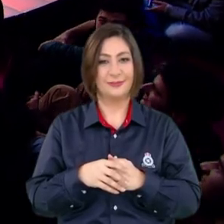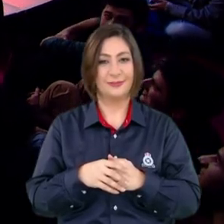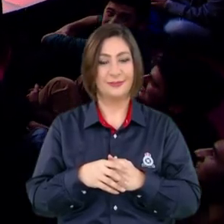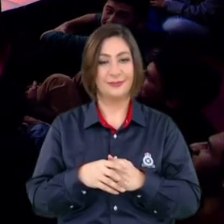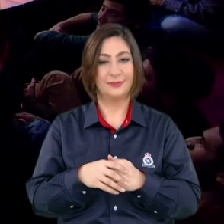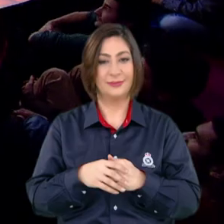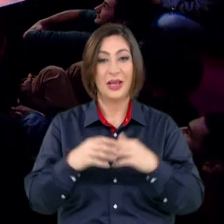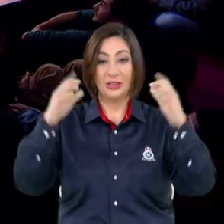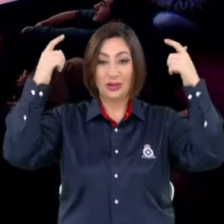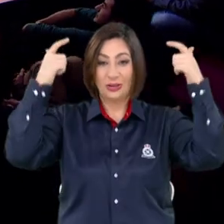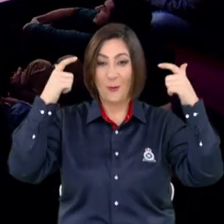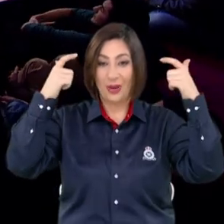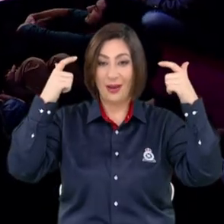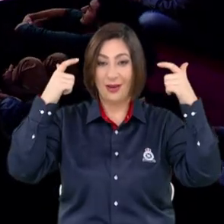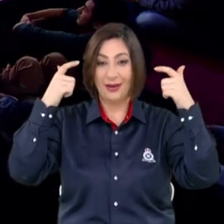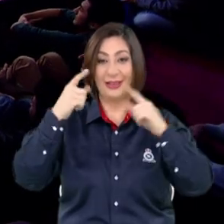Evet, Melon Şapka.